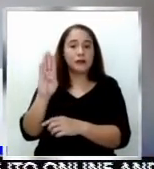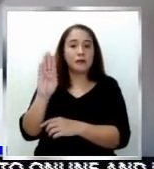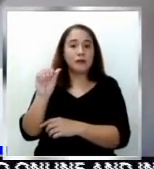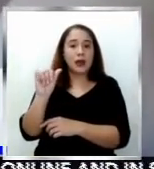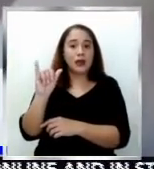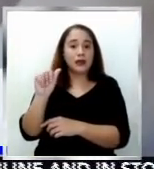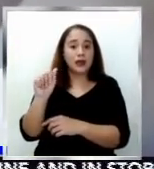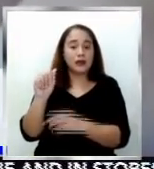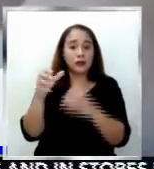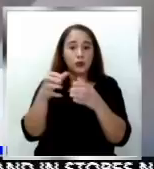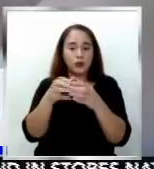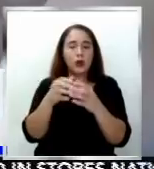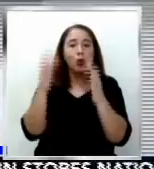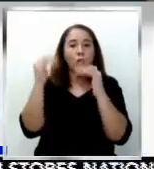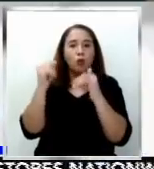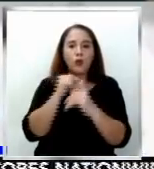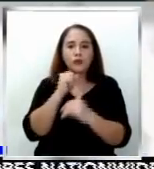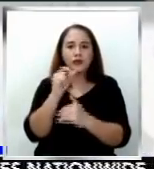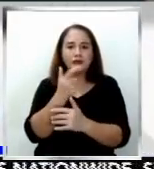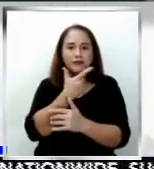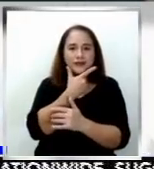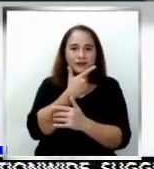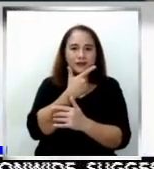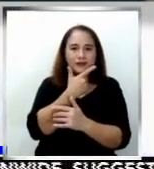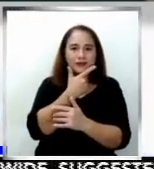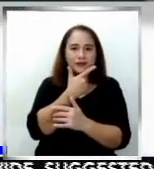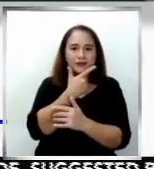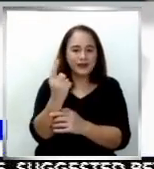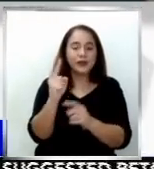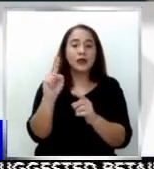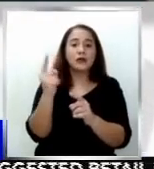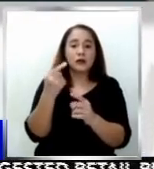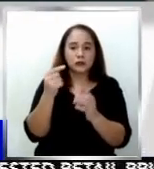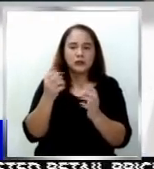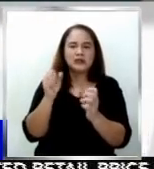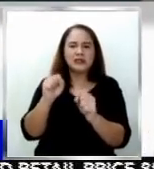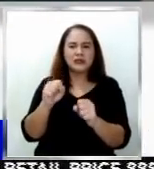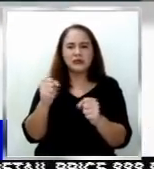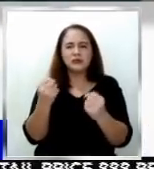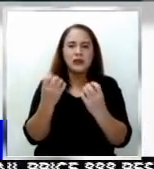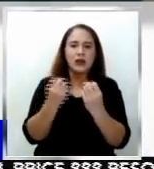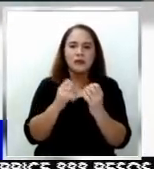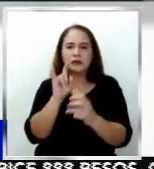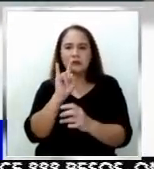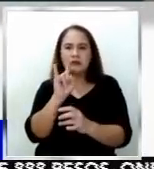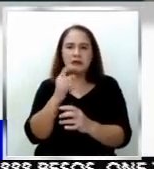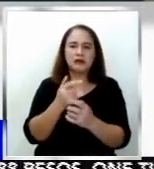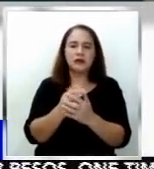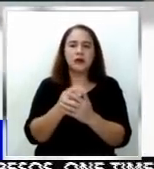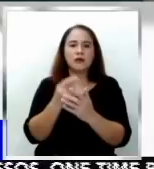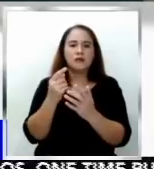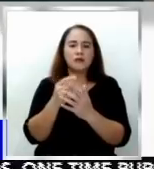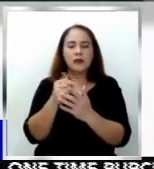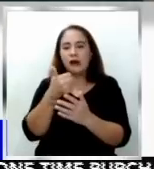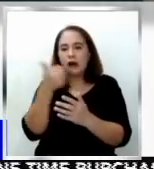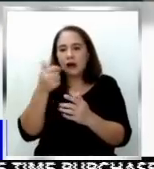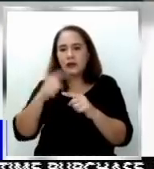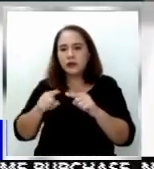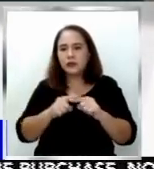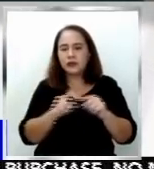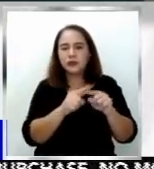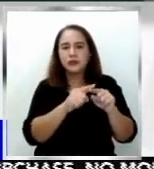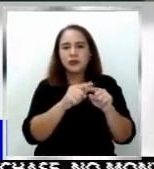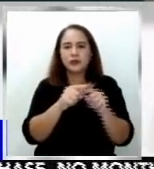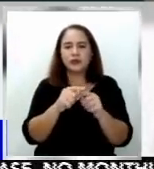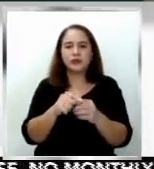hindi pa poging bakunahan lang. Sa halip na gumawa ng mga PR gimmicks, yung mga token vaccination